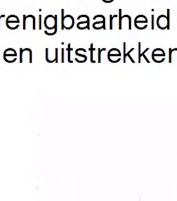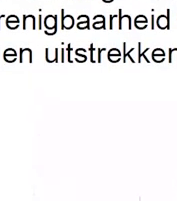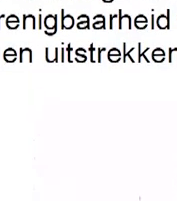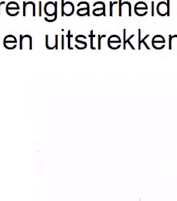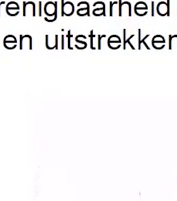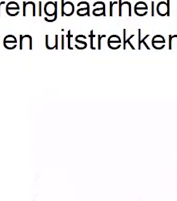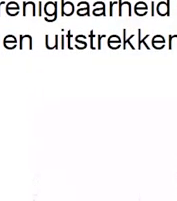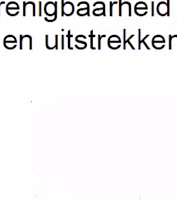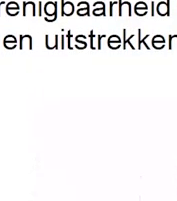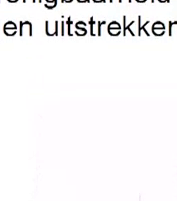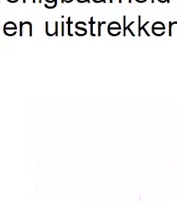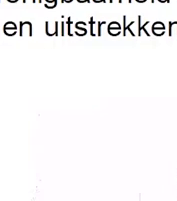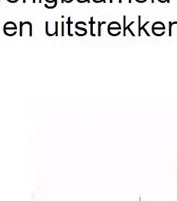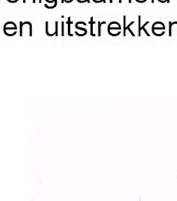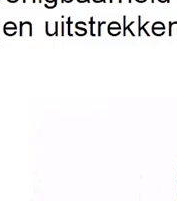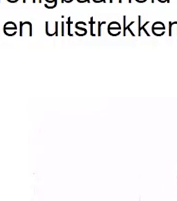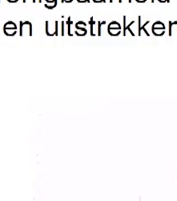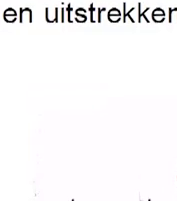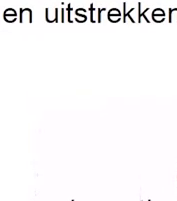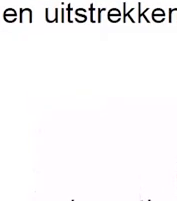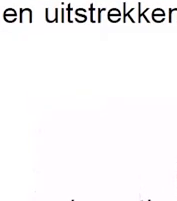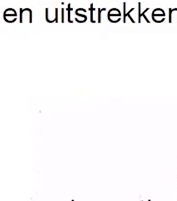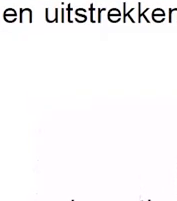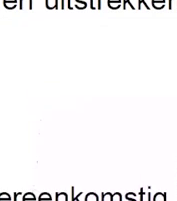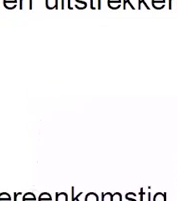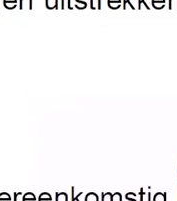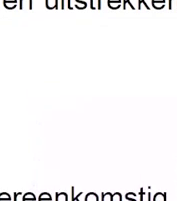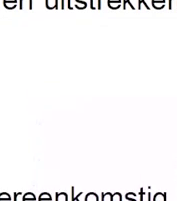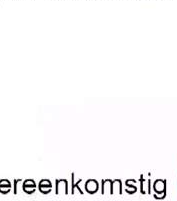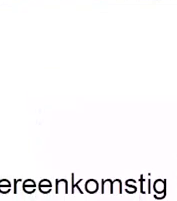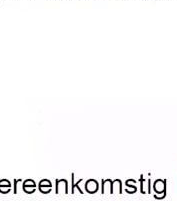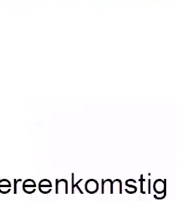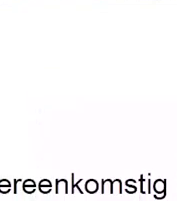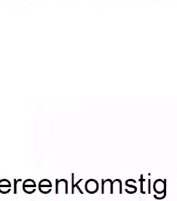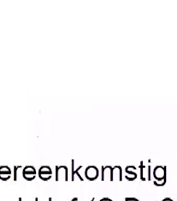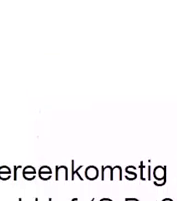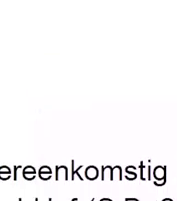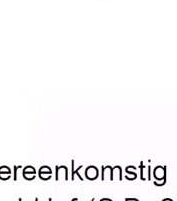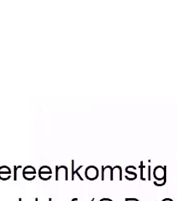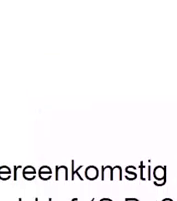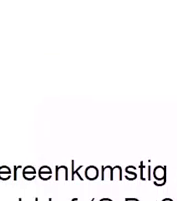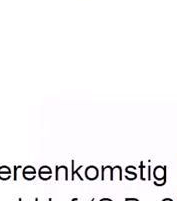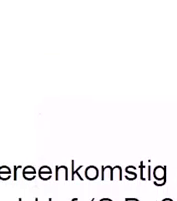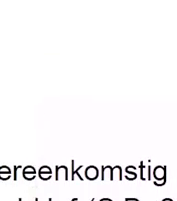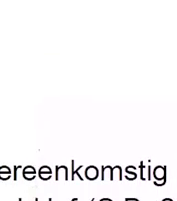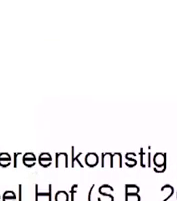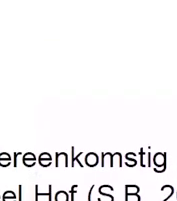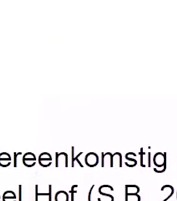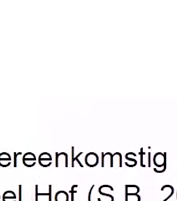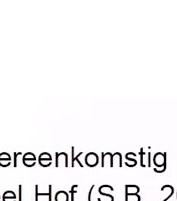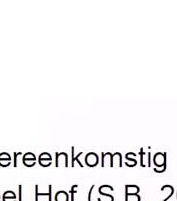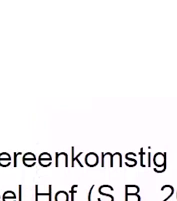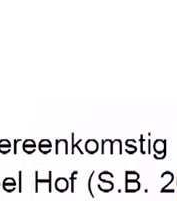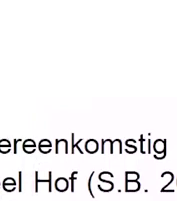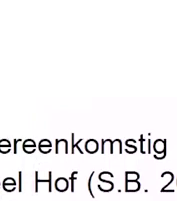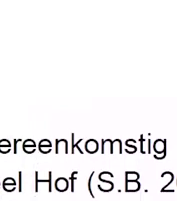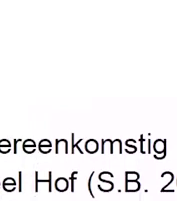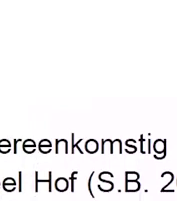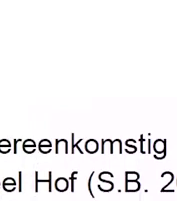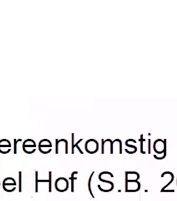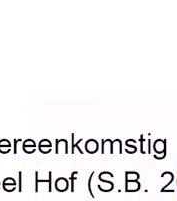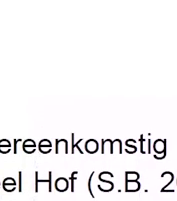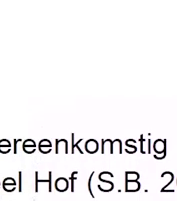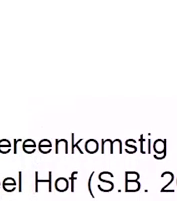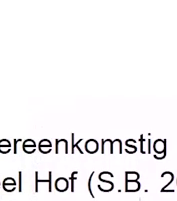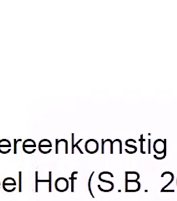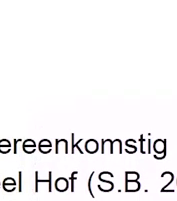Hier is sprake geweest van indiening van een verzoekschrift gedateerd 22 mei 2020. Zulks overeenkomstig het bepaalde in